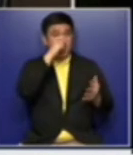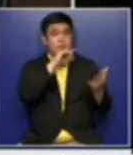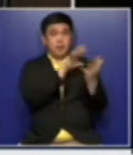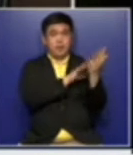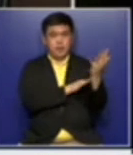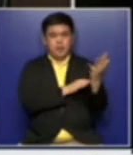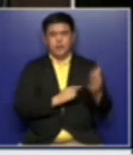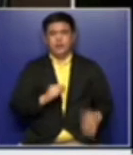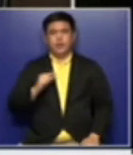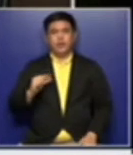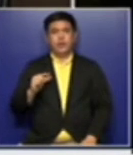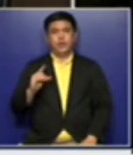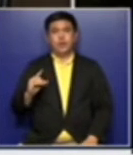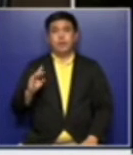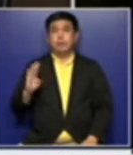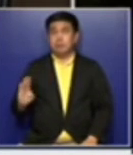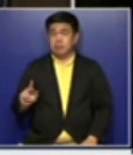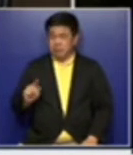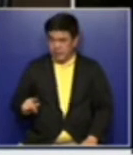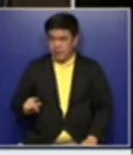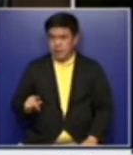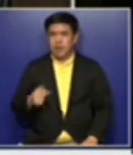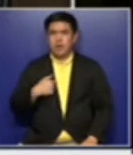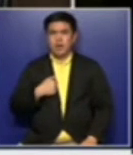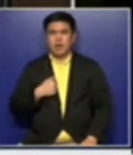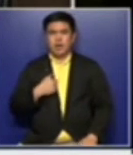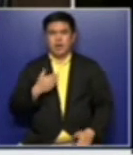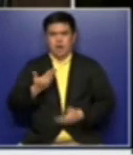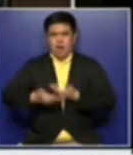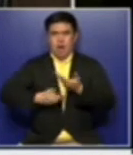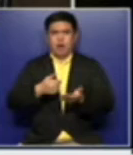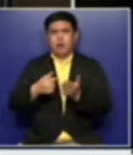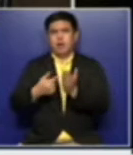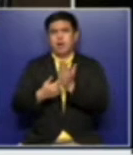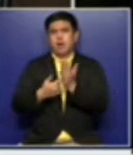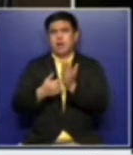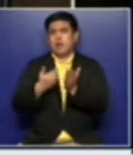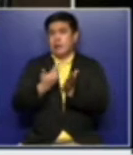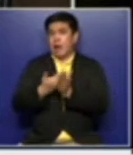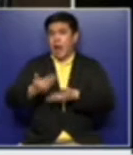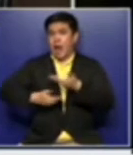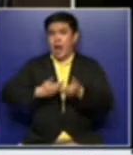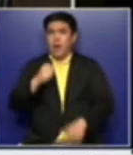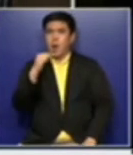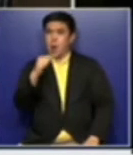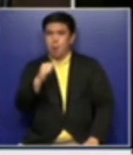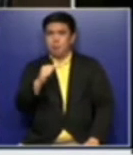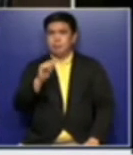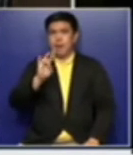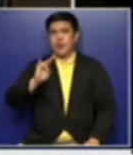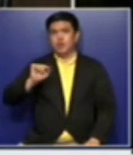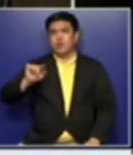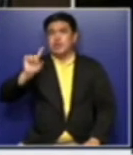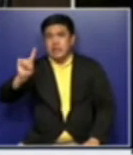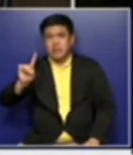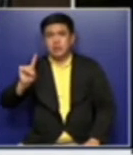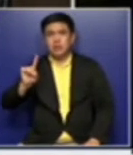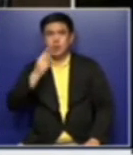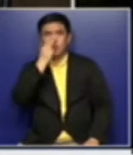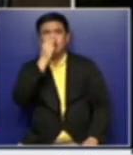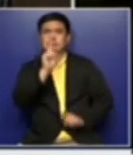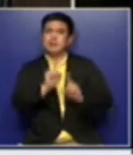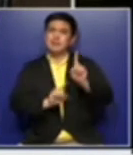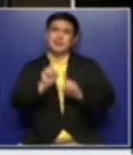าผลิตภัณฑ์รวมในประเทศจะติดลบ 8.1% ซึ่งเป็นตัวเลขที่แสดงให้เห็น